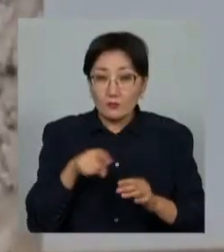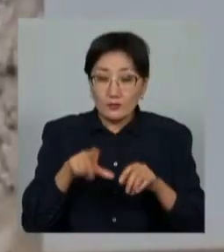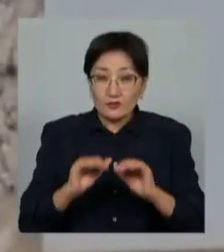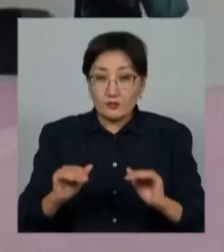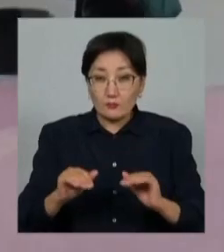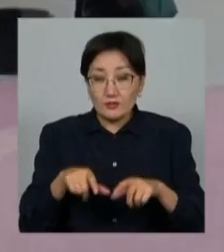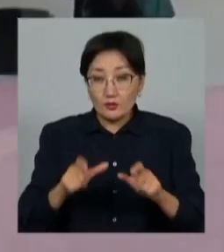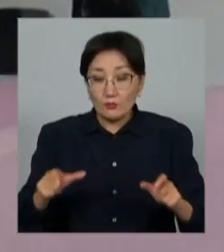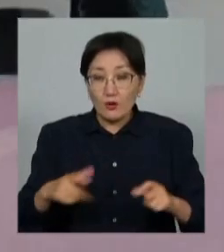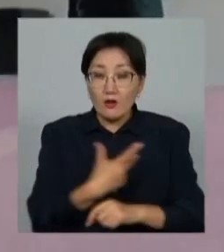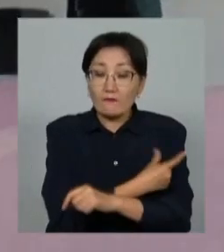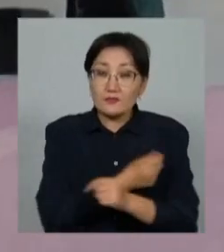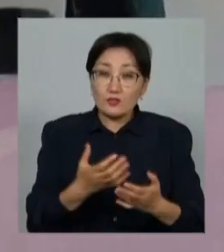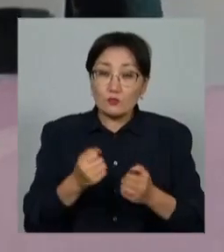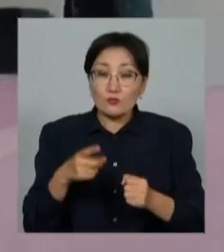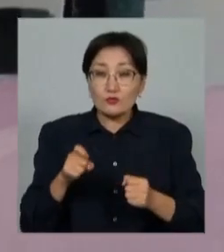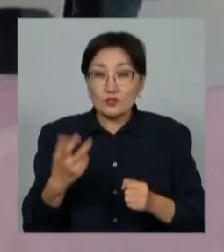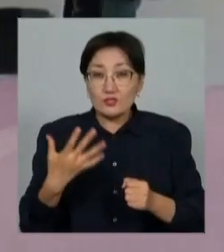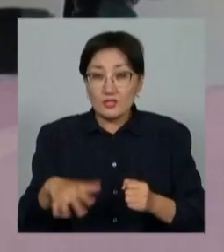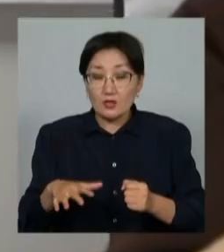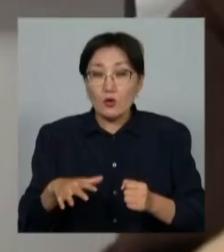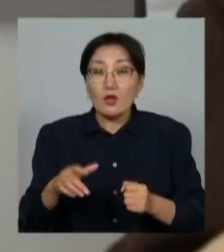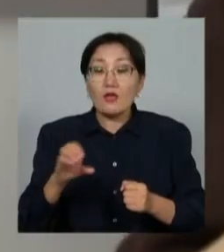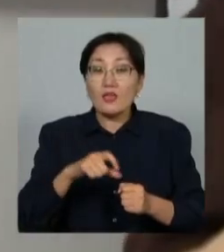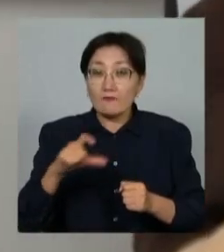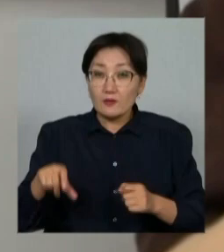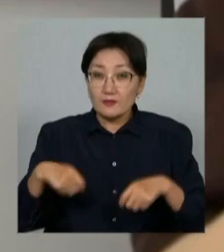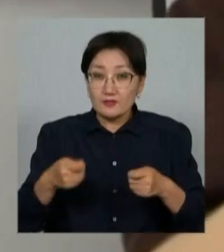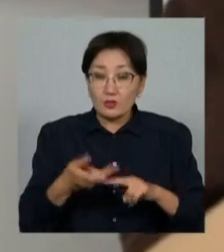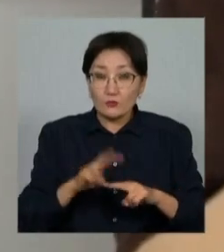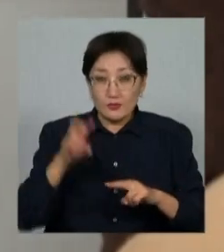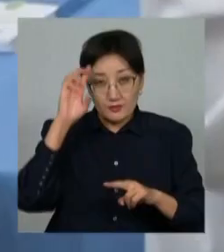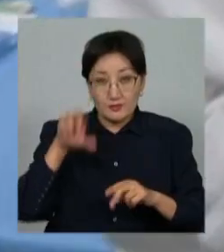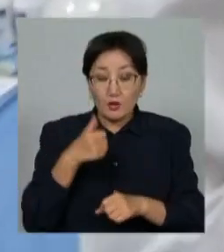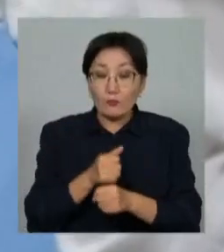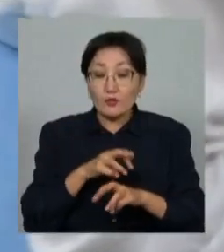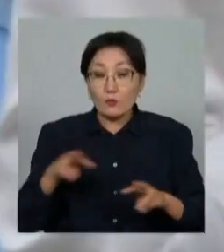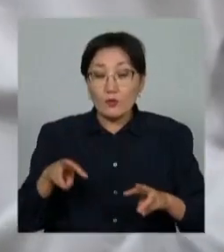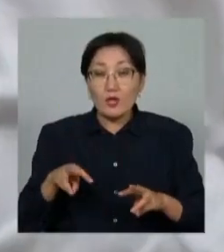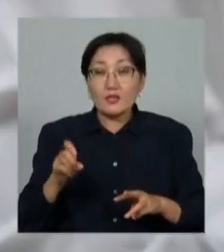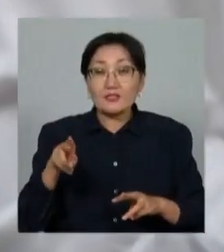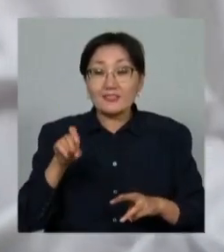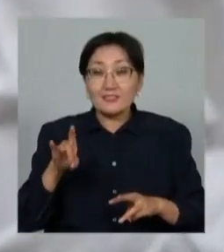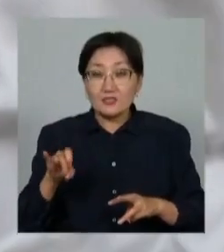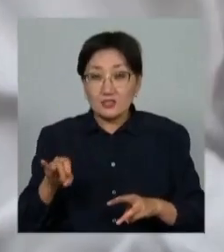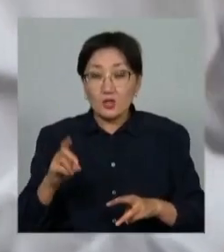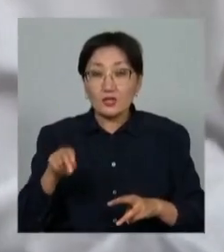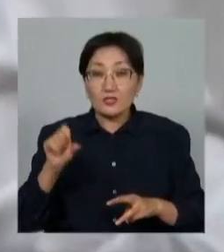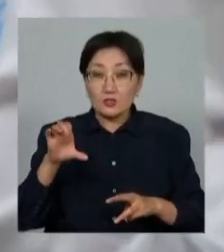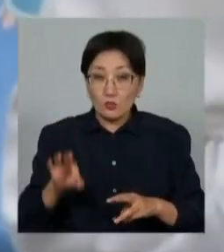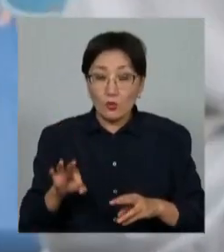азаматтарға вакцина қабылдаған үшін 150 еуродан бермек. Бұл туралы аталған елдің премьер-министрі